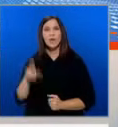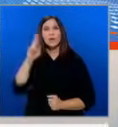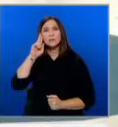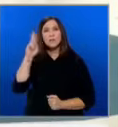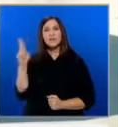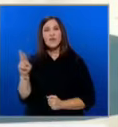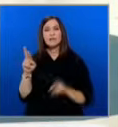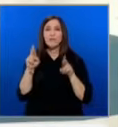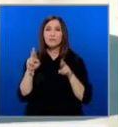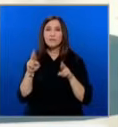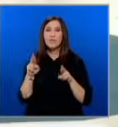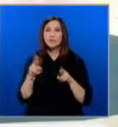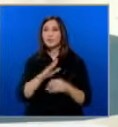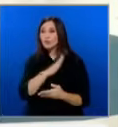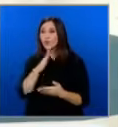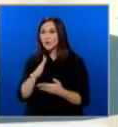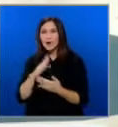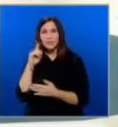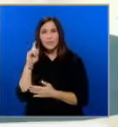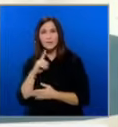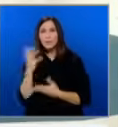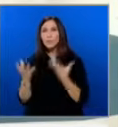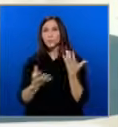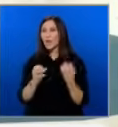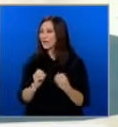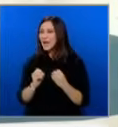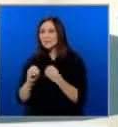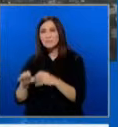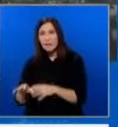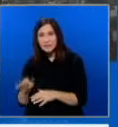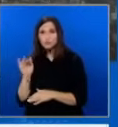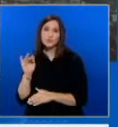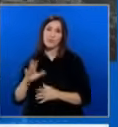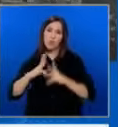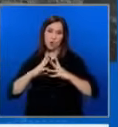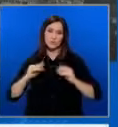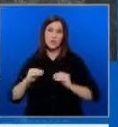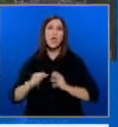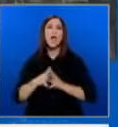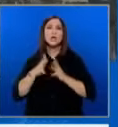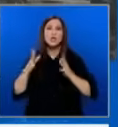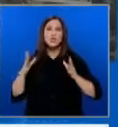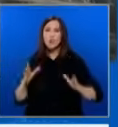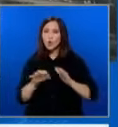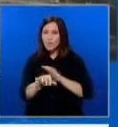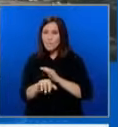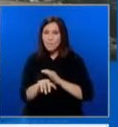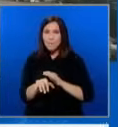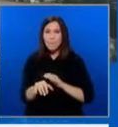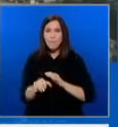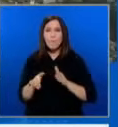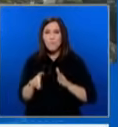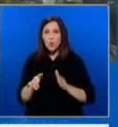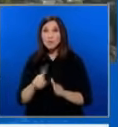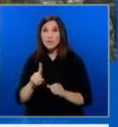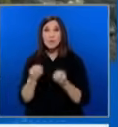Здравейте! Надеждите са, че до края на деня пожарът на сметището ще бъде потушен. Широки просеки не позволиха огънят да